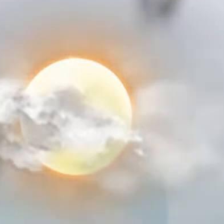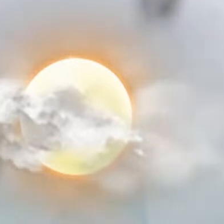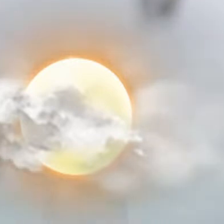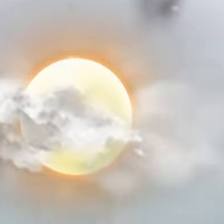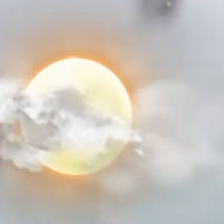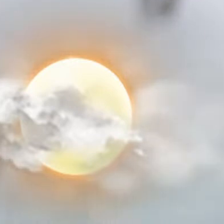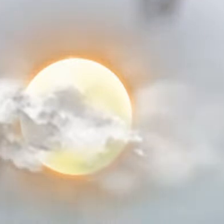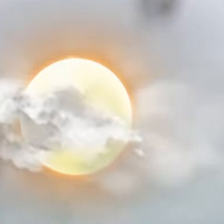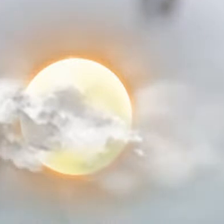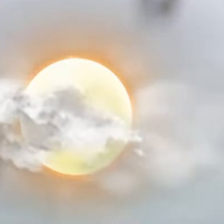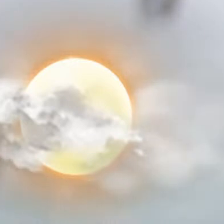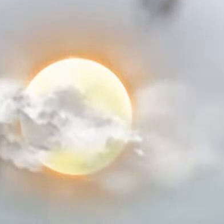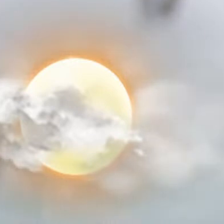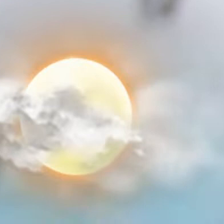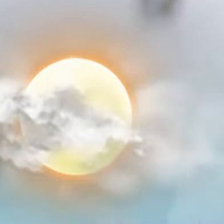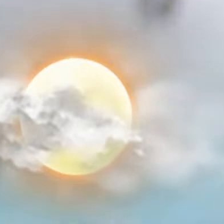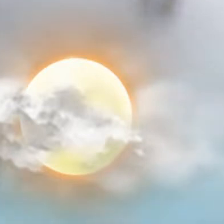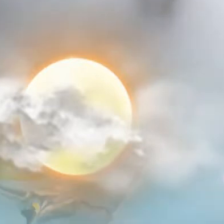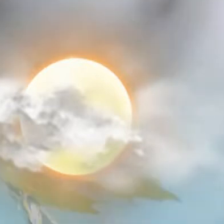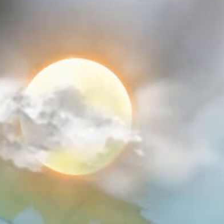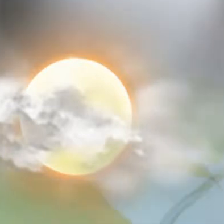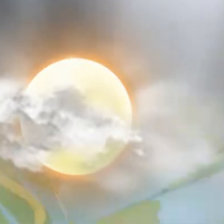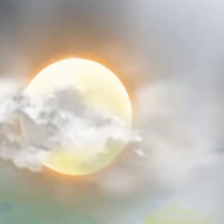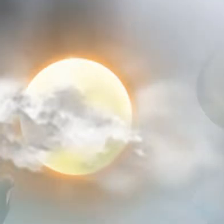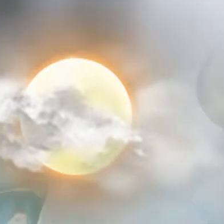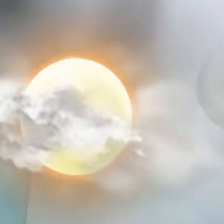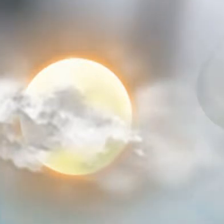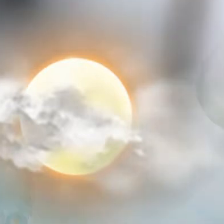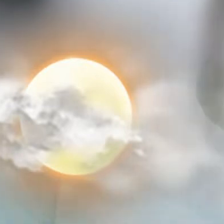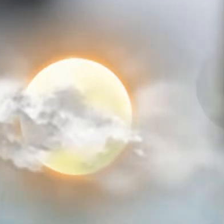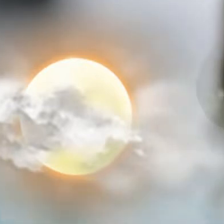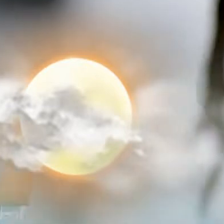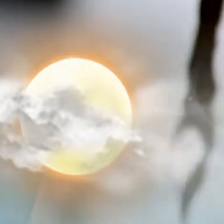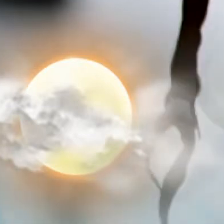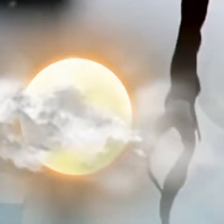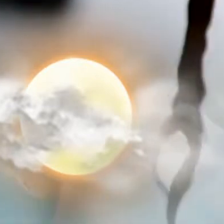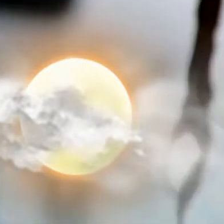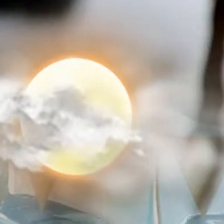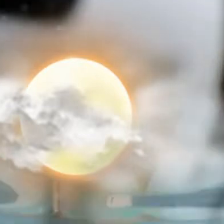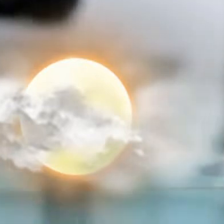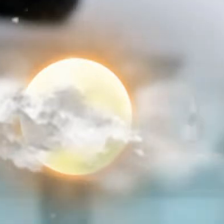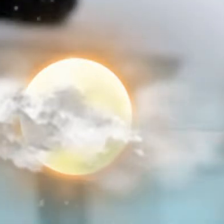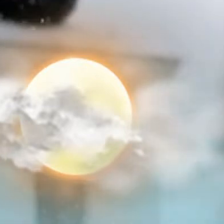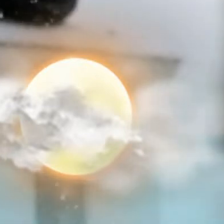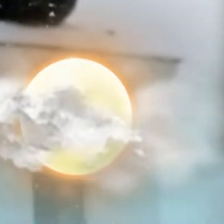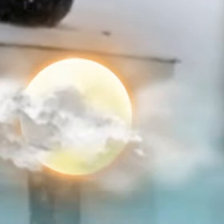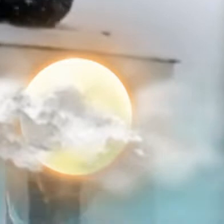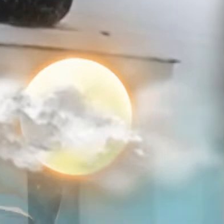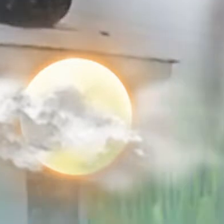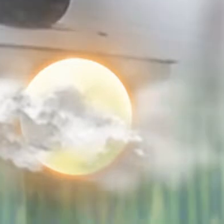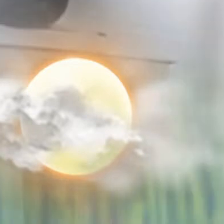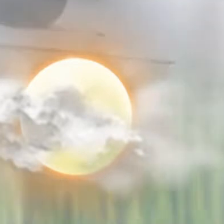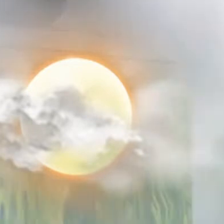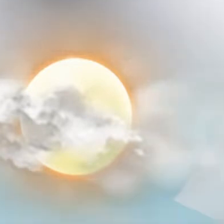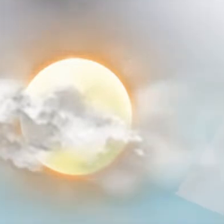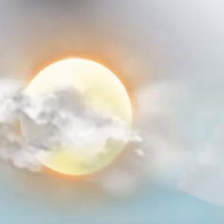заходній 4-6 метрів за секунду. Атмосферний тиск 762 міліметри ртутного слупка.